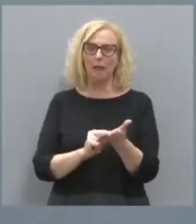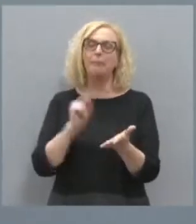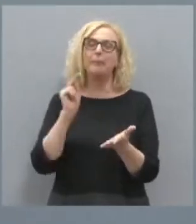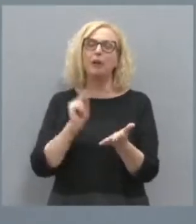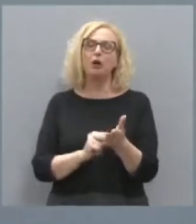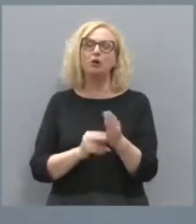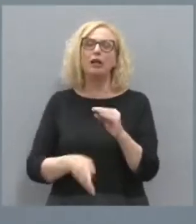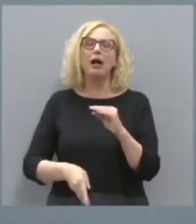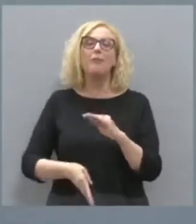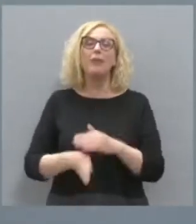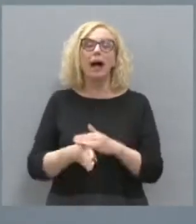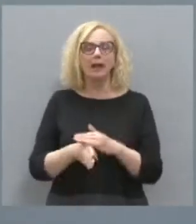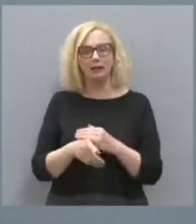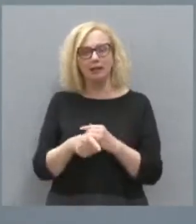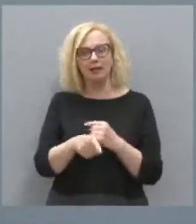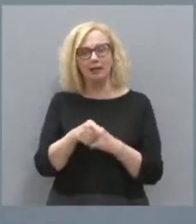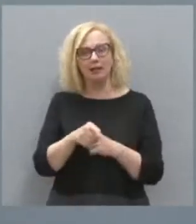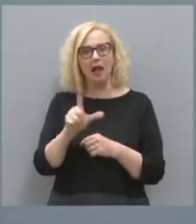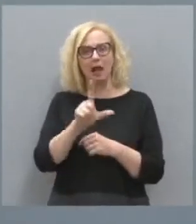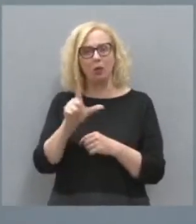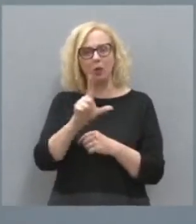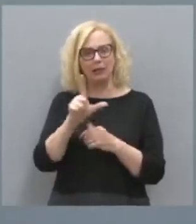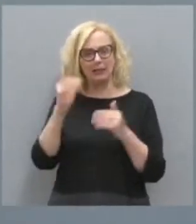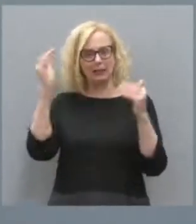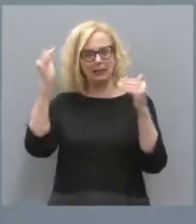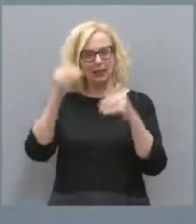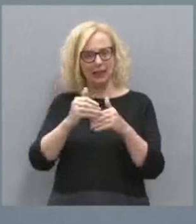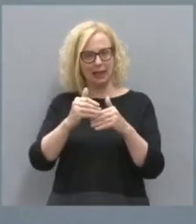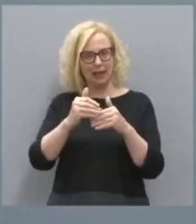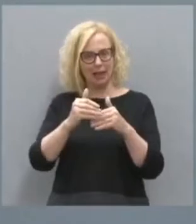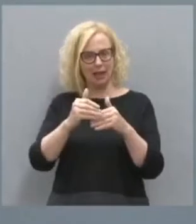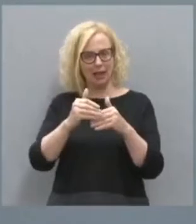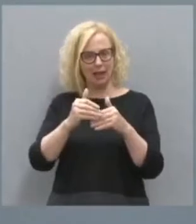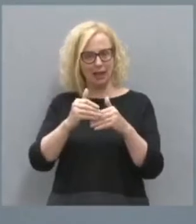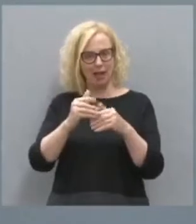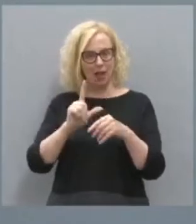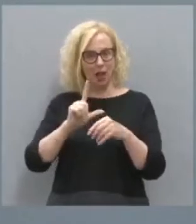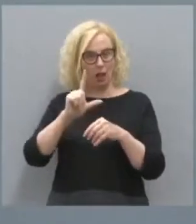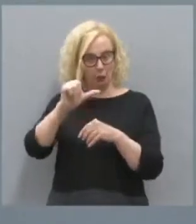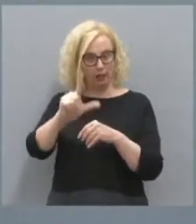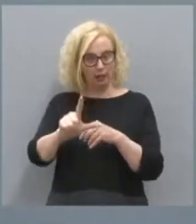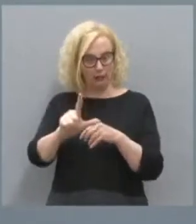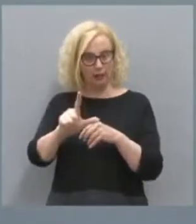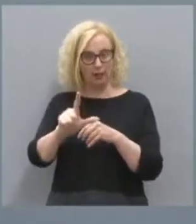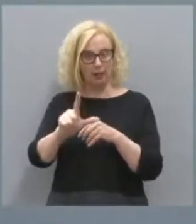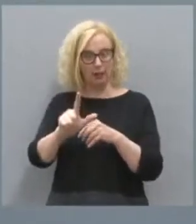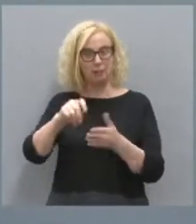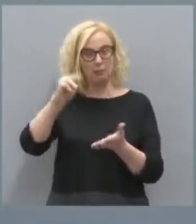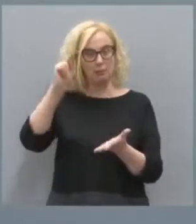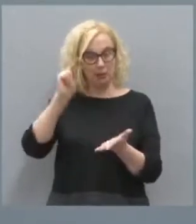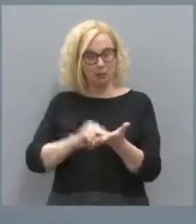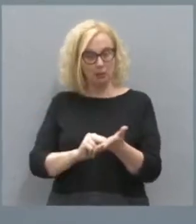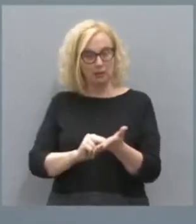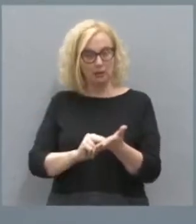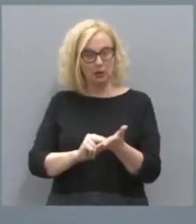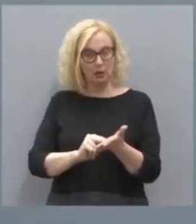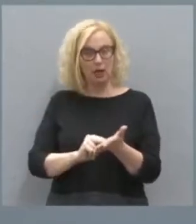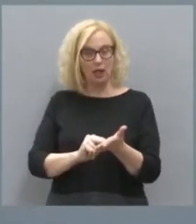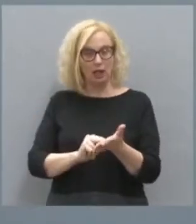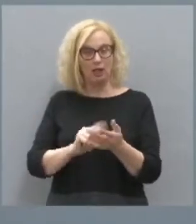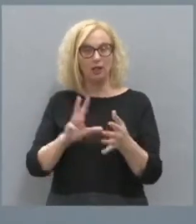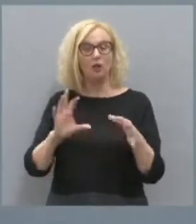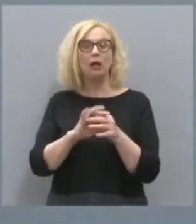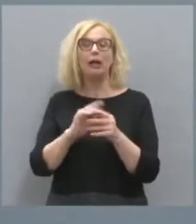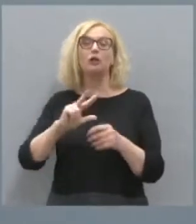lunedì sera che il lunedì di settimana prossima a parte non le prenotazioni su prenotazioni per le terze